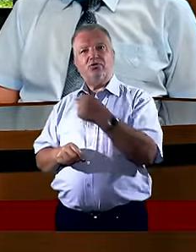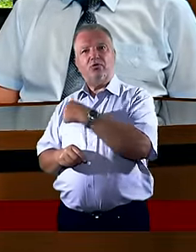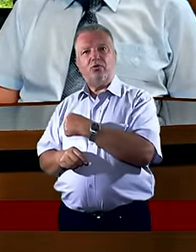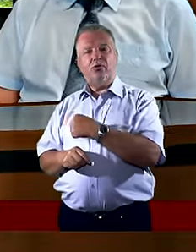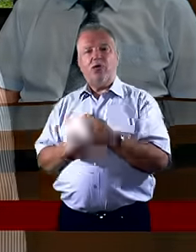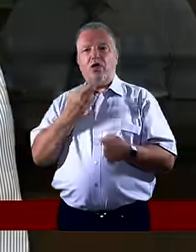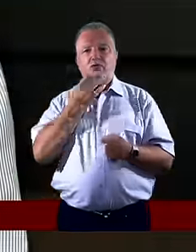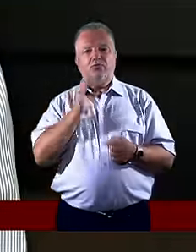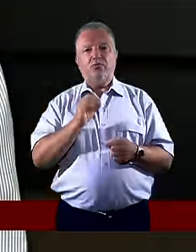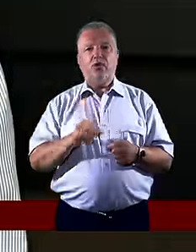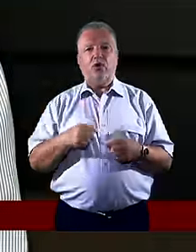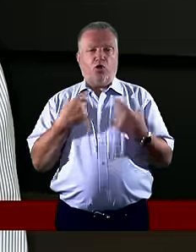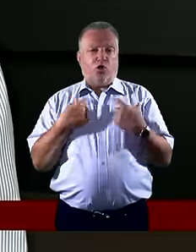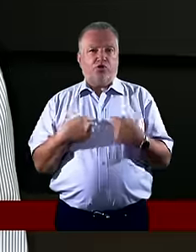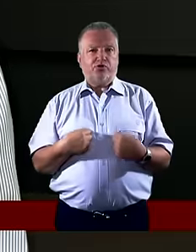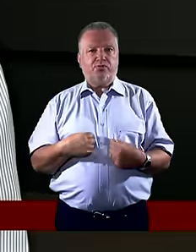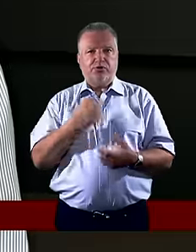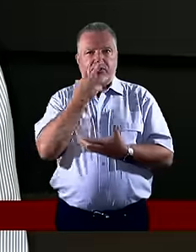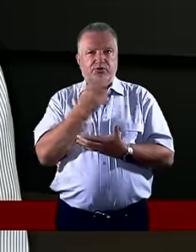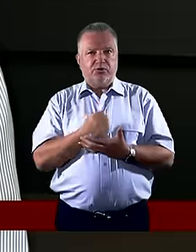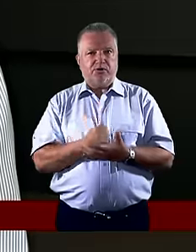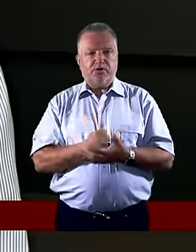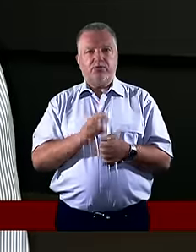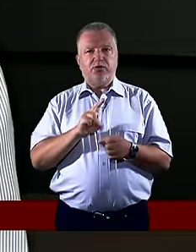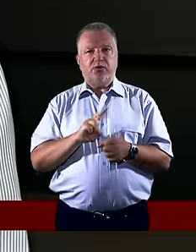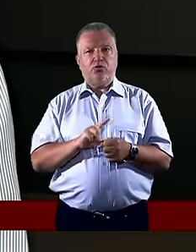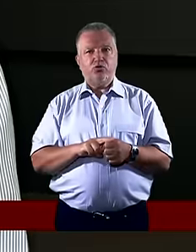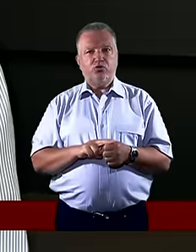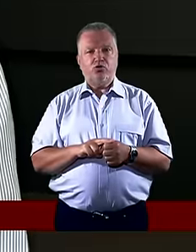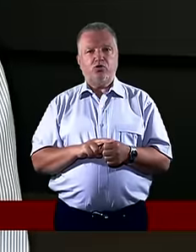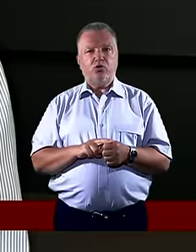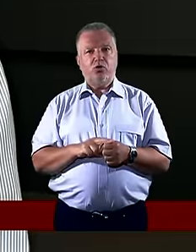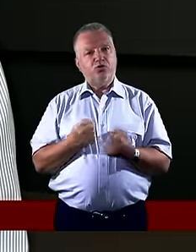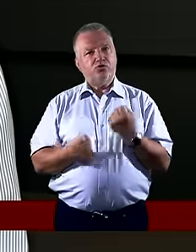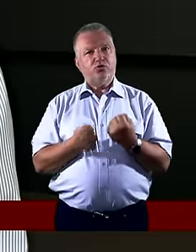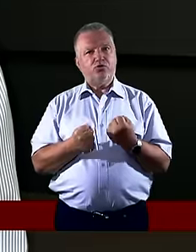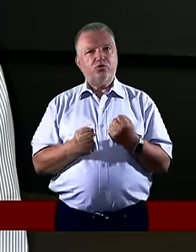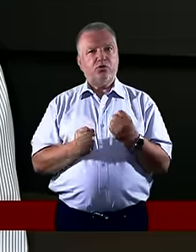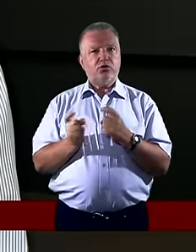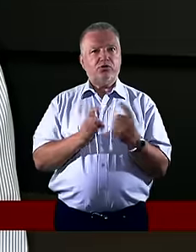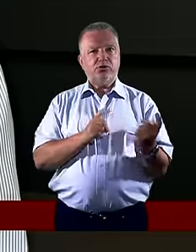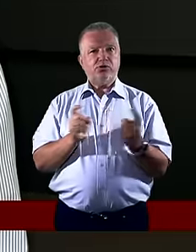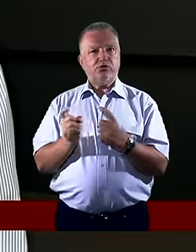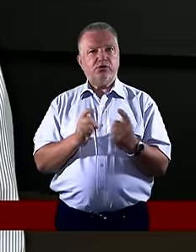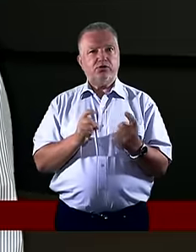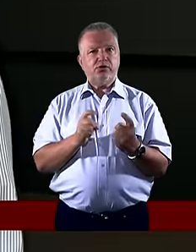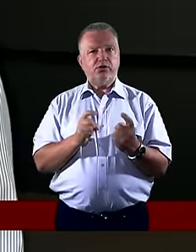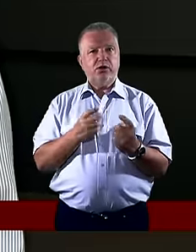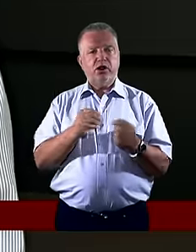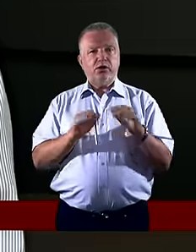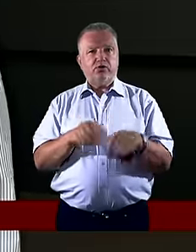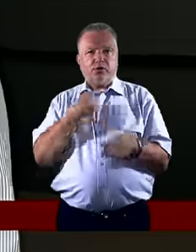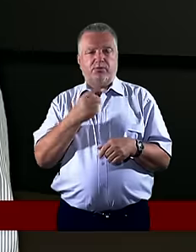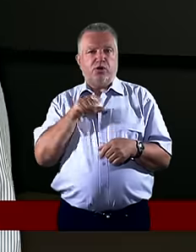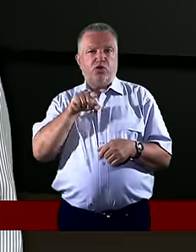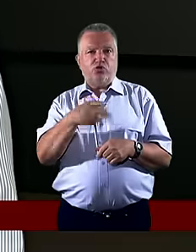Wybór, prawda? Ale zobaczcie, mówimy tutaj o osobistym takim świadectwie, które człowiek składa, z którym trudno dyskutować. Przecież nie można Pawłowi